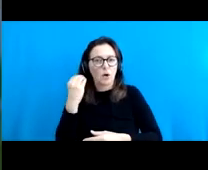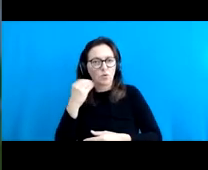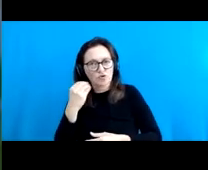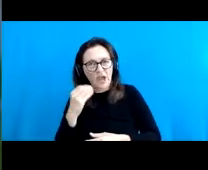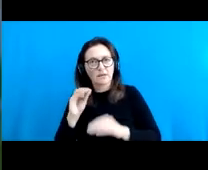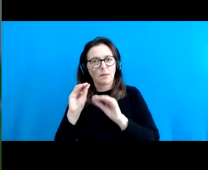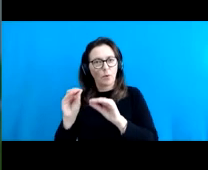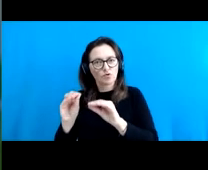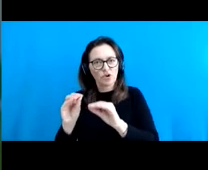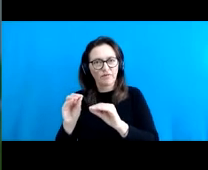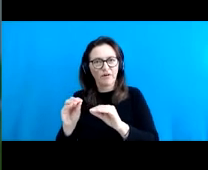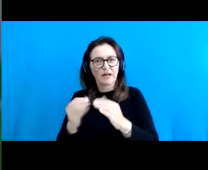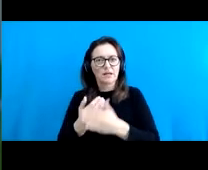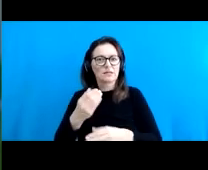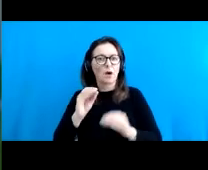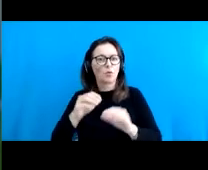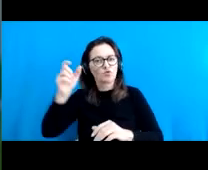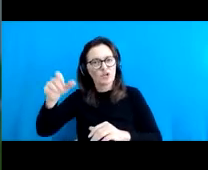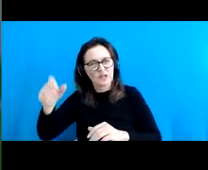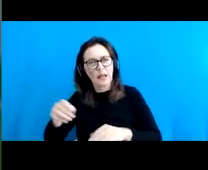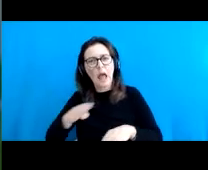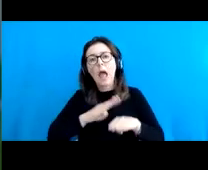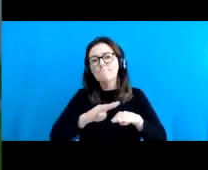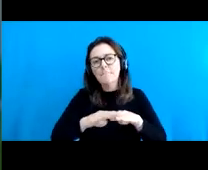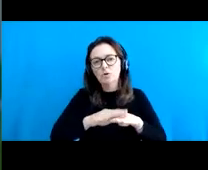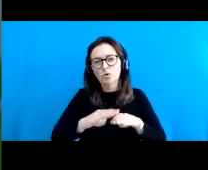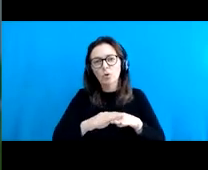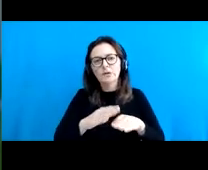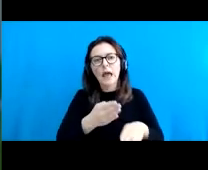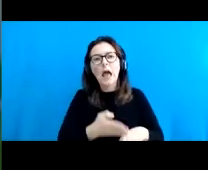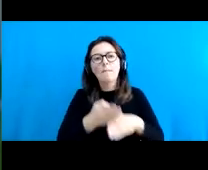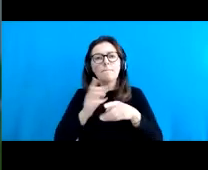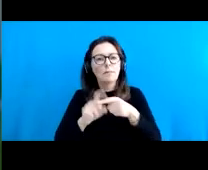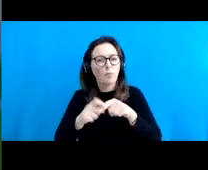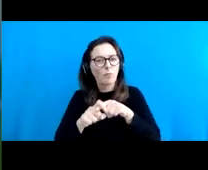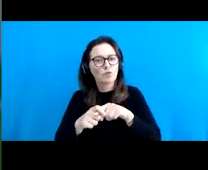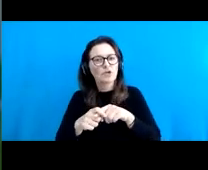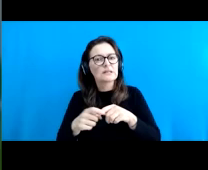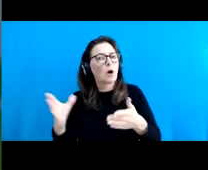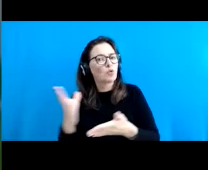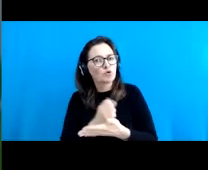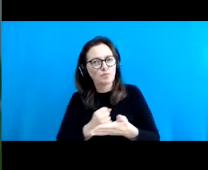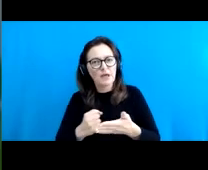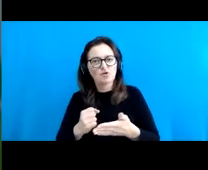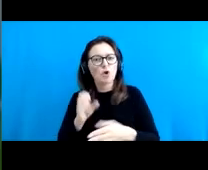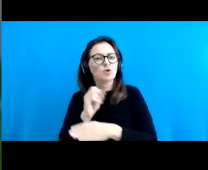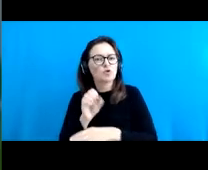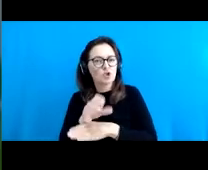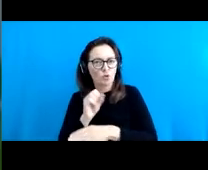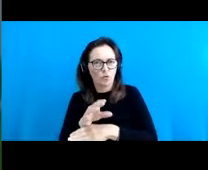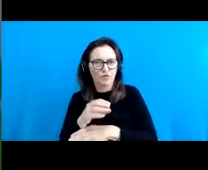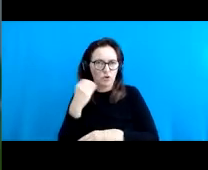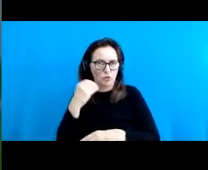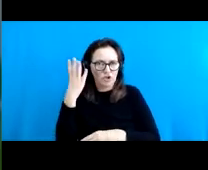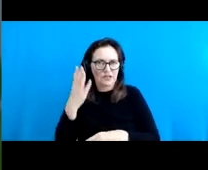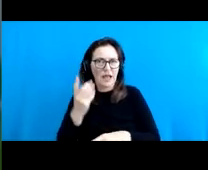učitelju, nadalje metode in pripomočke za čim bolj uspešno in učinkovito učenje, tudi s pomočjo sodobne